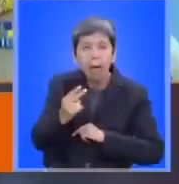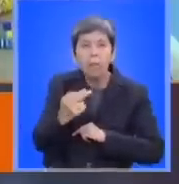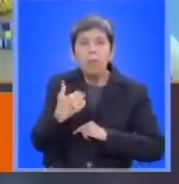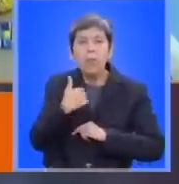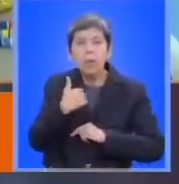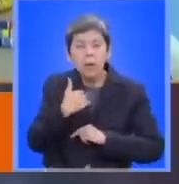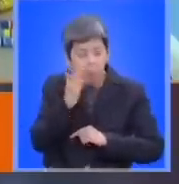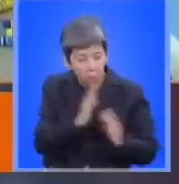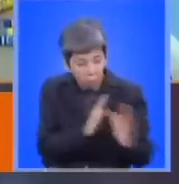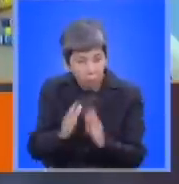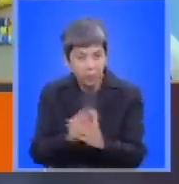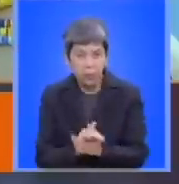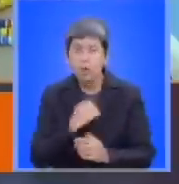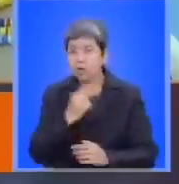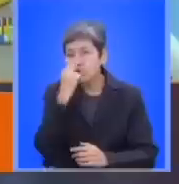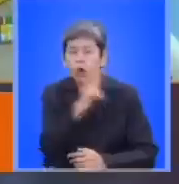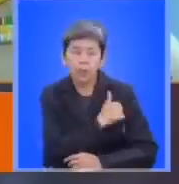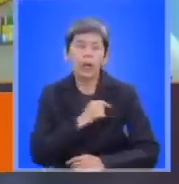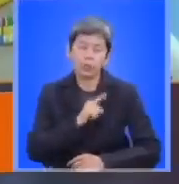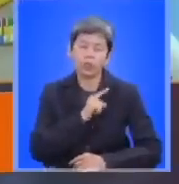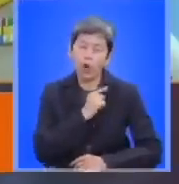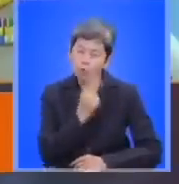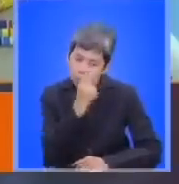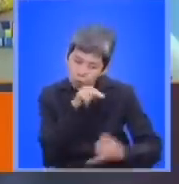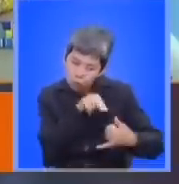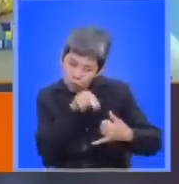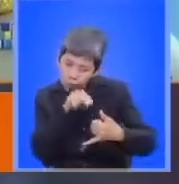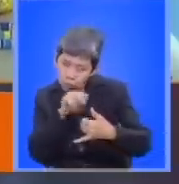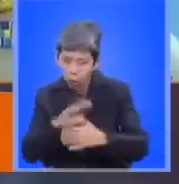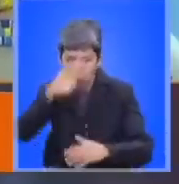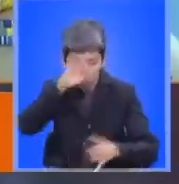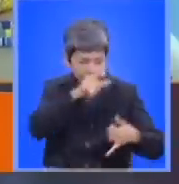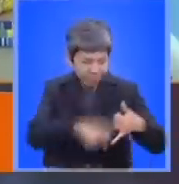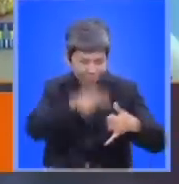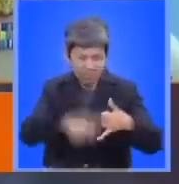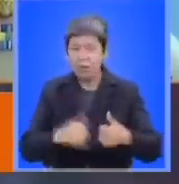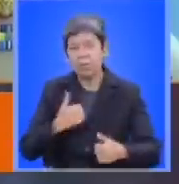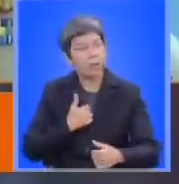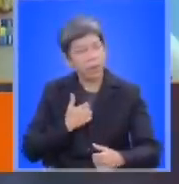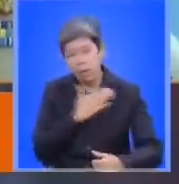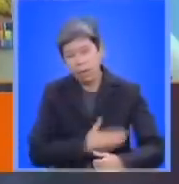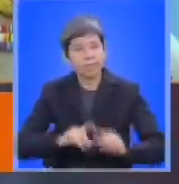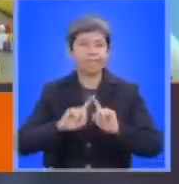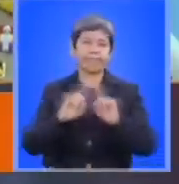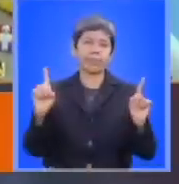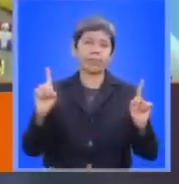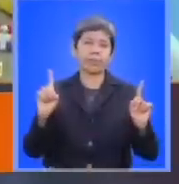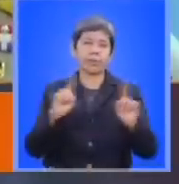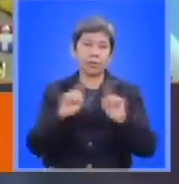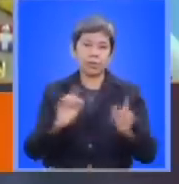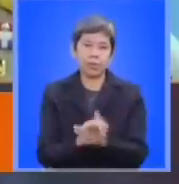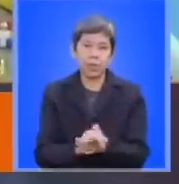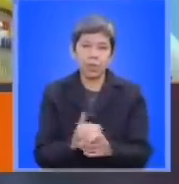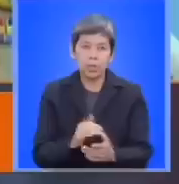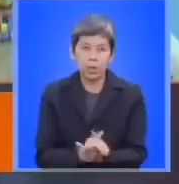หมือนกันนะคะ ก็อยู่ที่ดุลพินิจของแพทย์นะครับเพราะผู้ป่วยแต่ละคนมีสภาพไม่เหมือนกันเอาตายไปแย่งท่าน